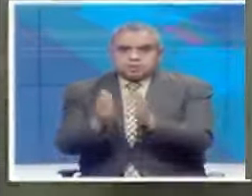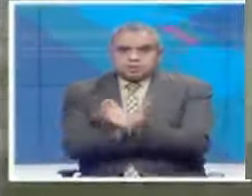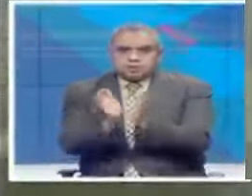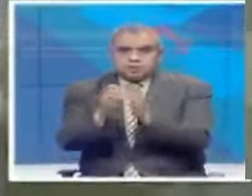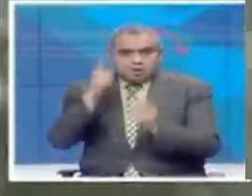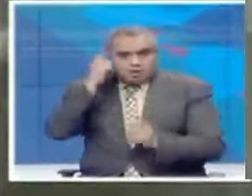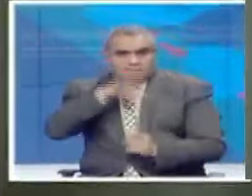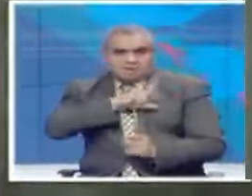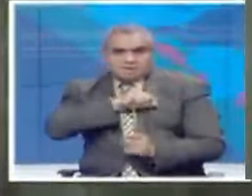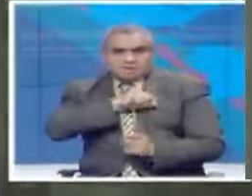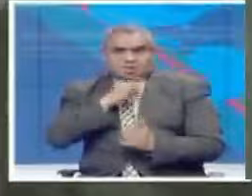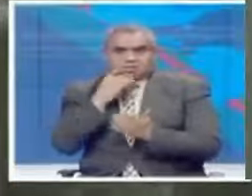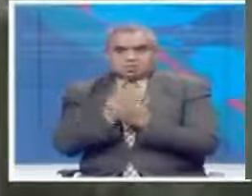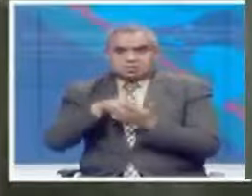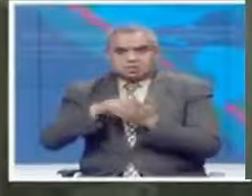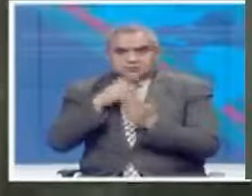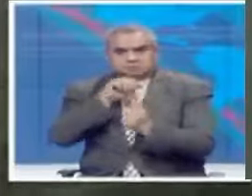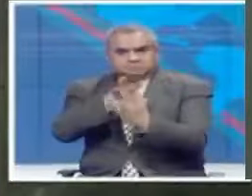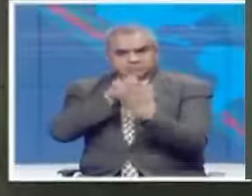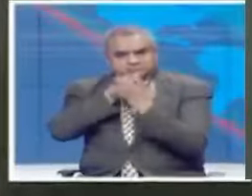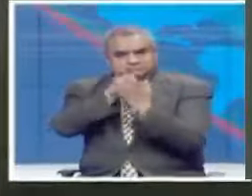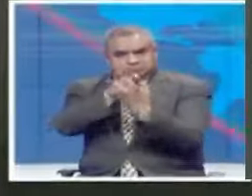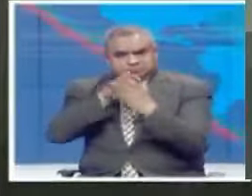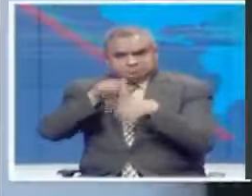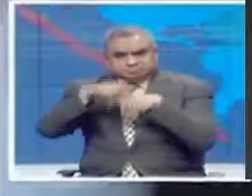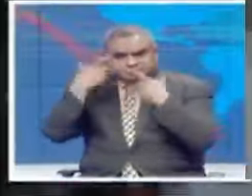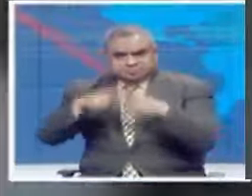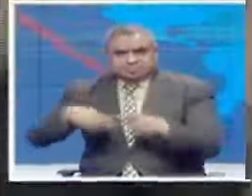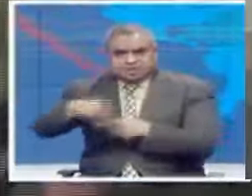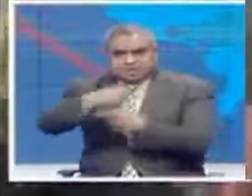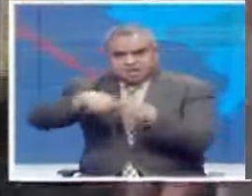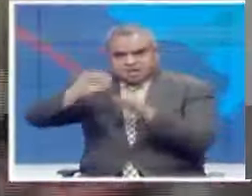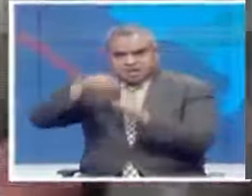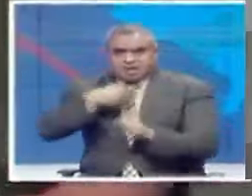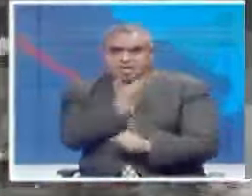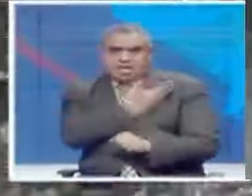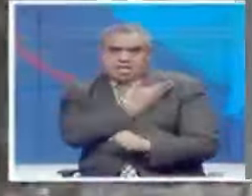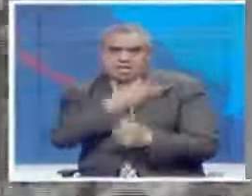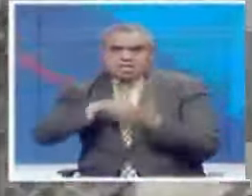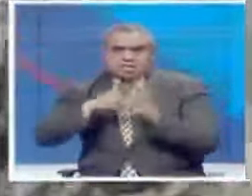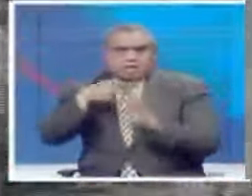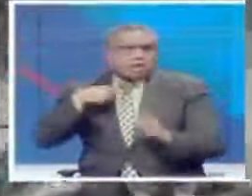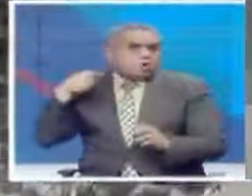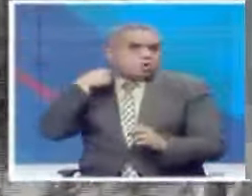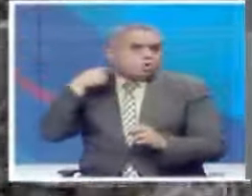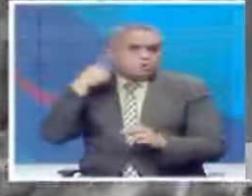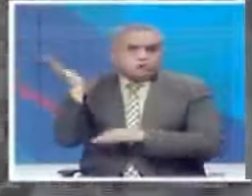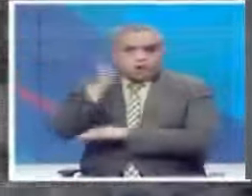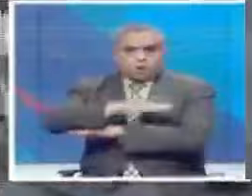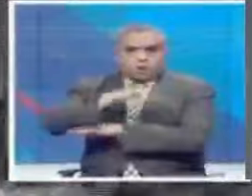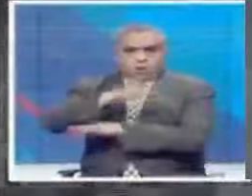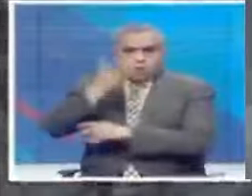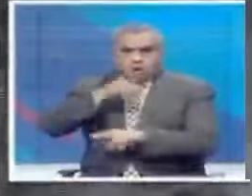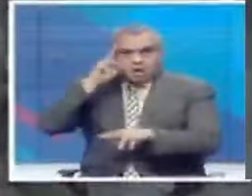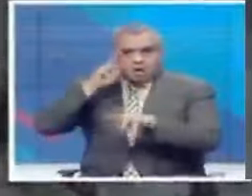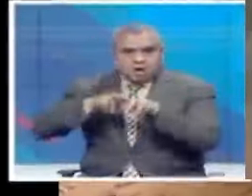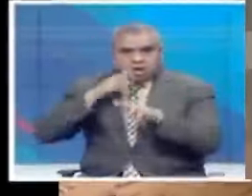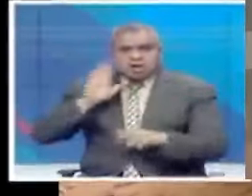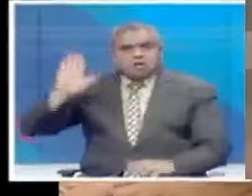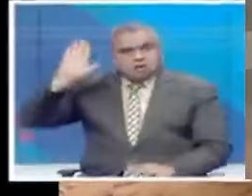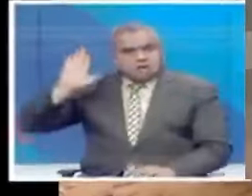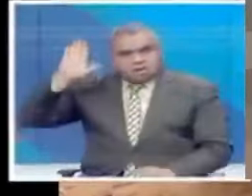الفصائل الفلسطينية تتصدى لمحاولات توغل الاحتلال في محاور غزة وتكبده خسائر، وقوات الاحتلال تعترف